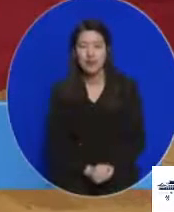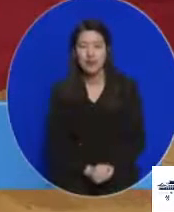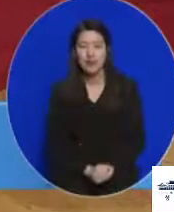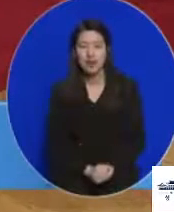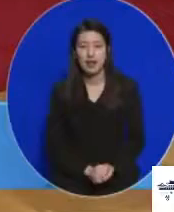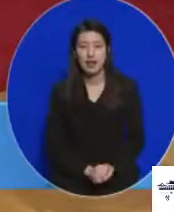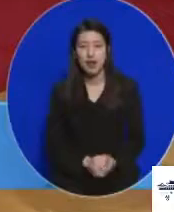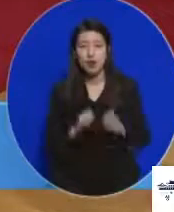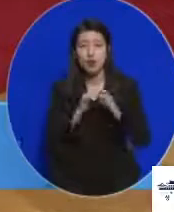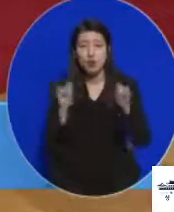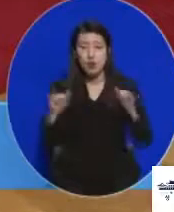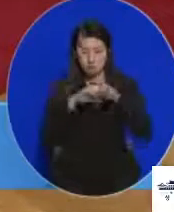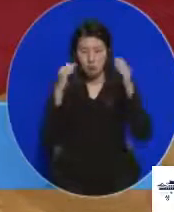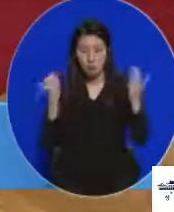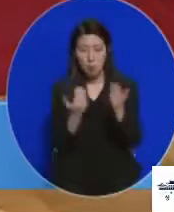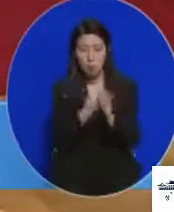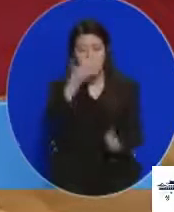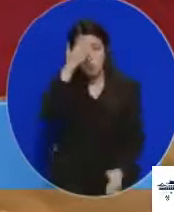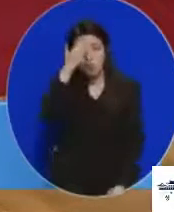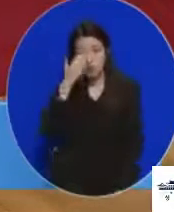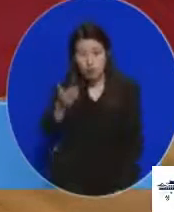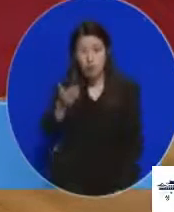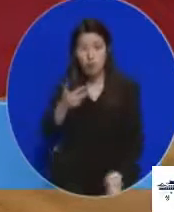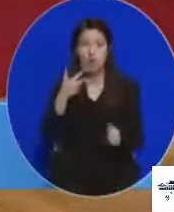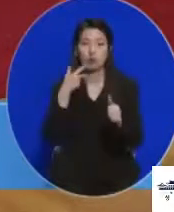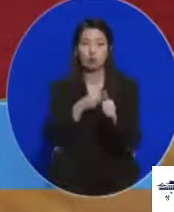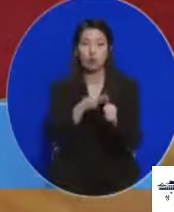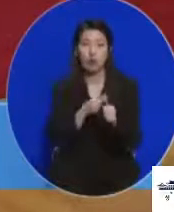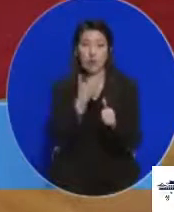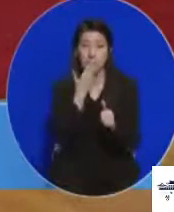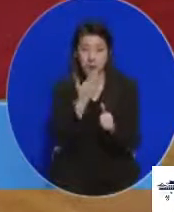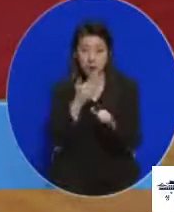무료로 접종 받을 수 있도록 하겠습니다